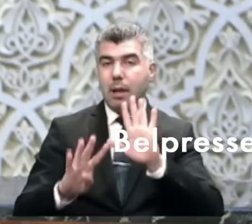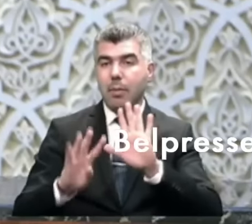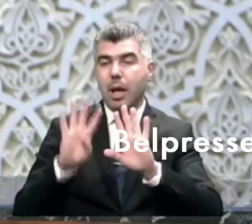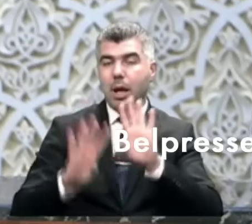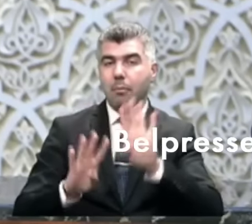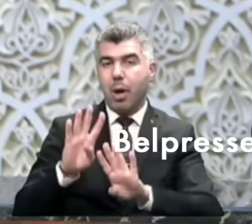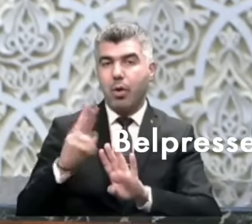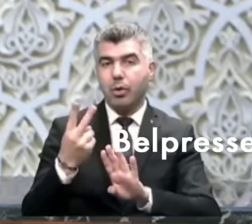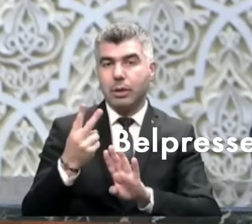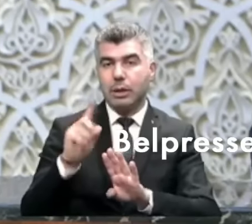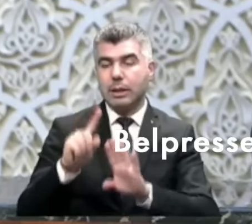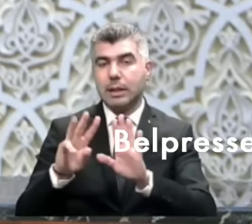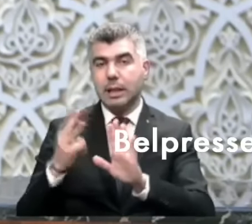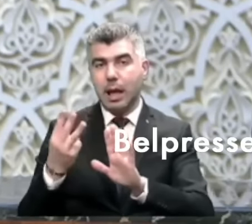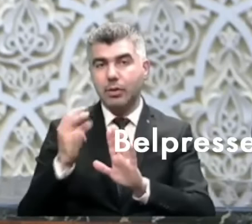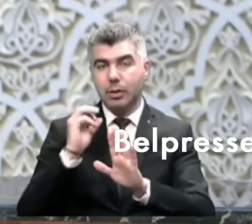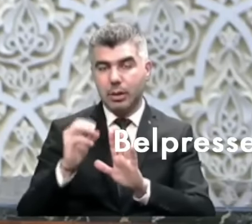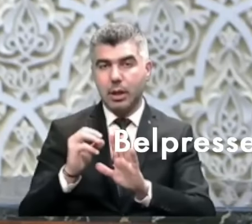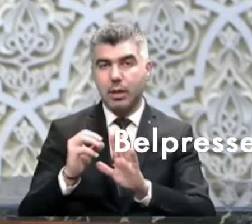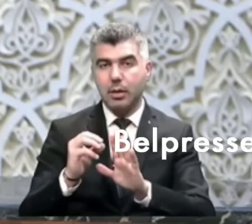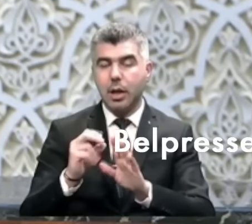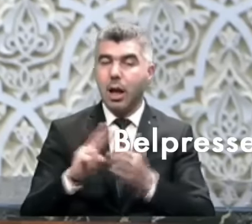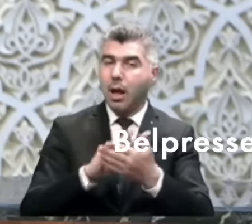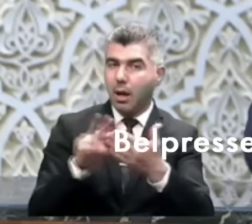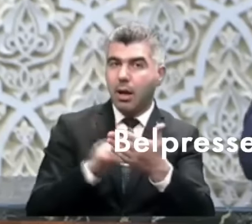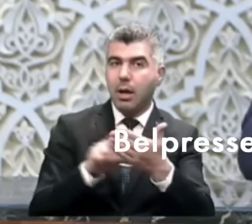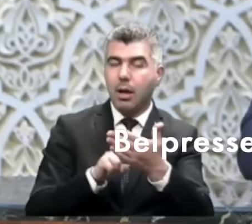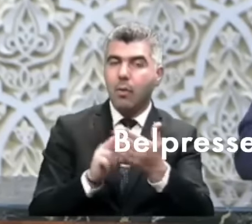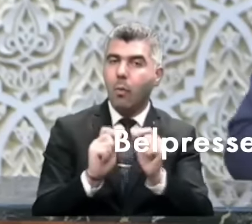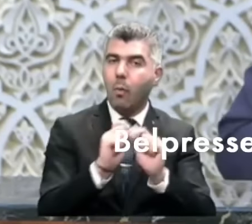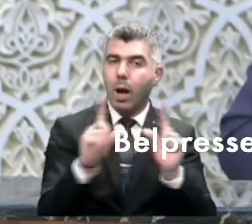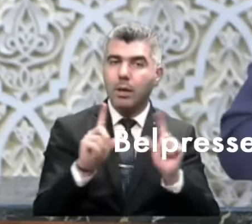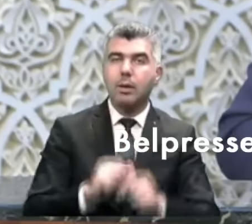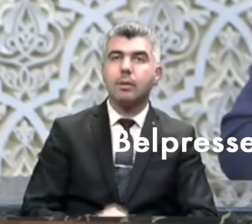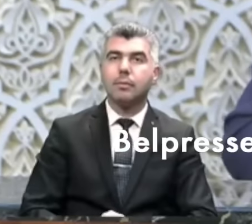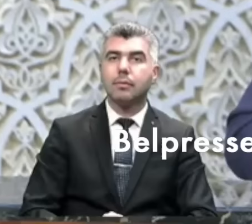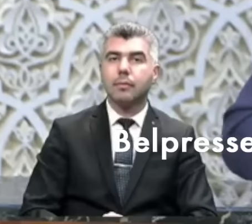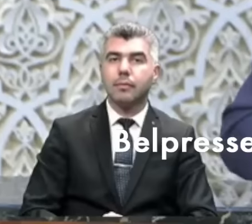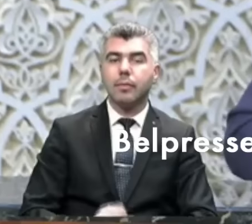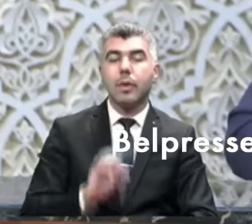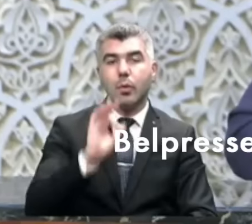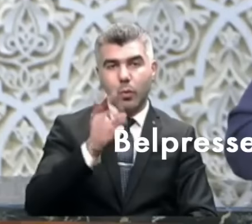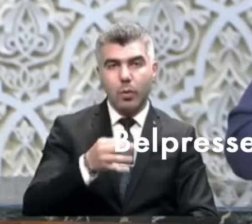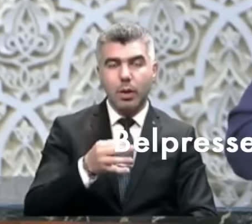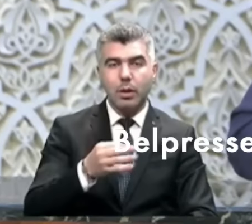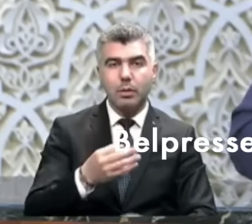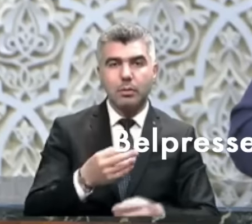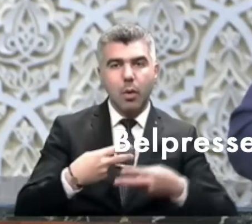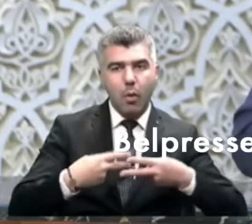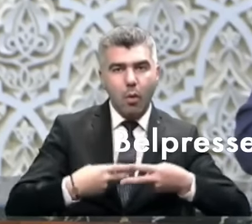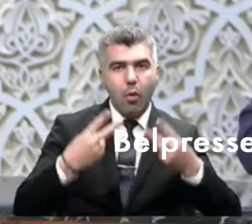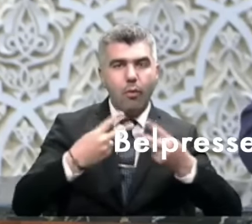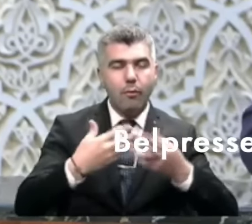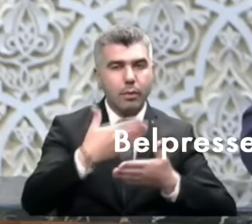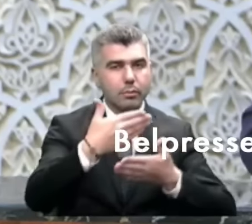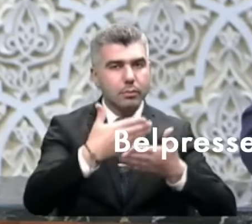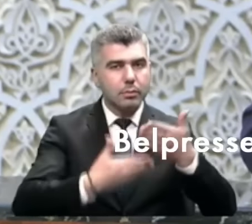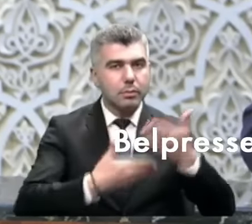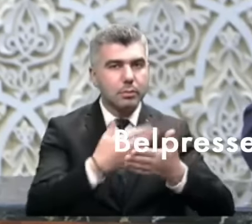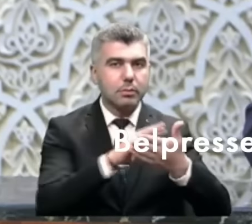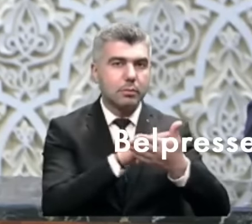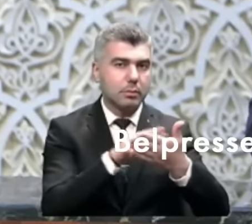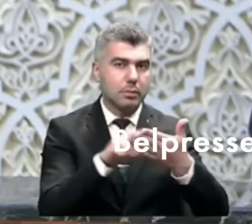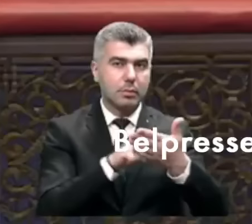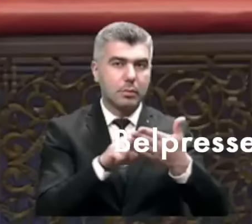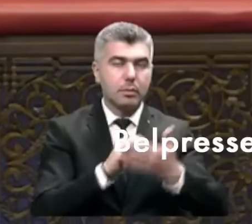وعلى القرار 942 1 صحيح ان تلاوه الاعلانات تلاوه الاعلانات السيده